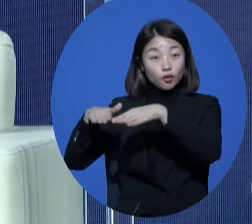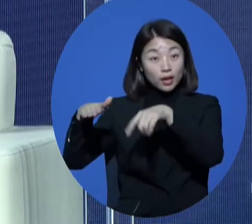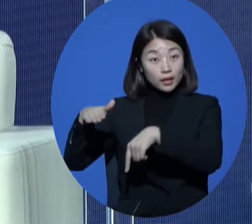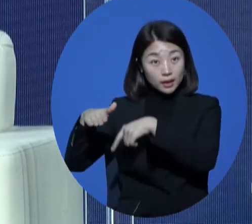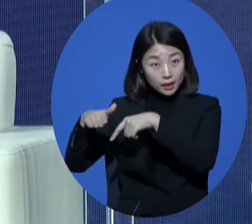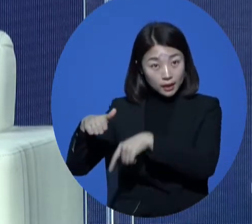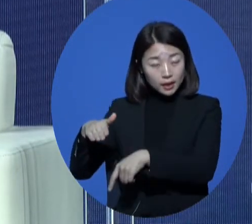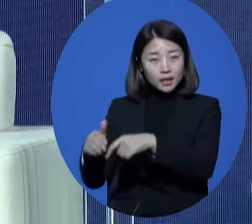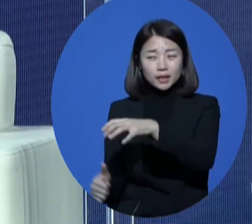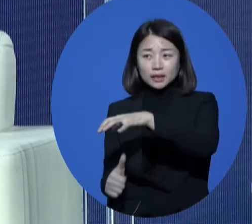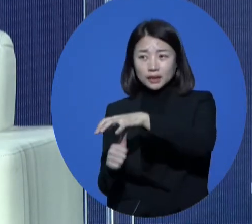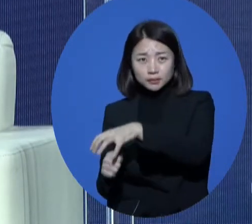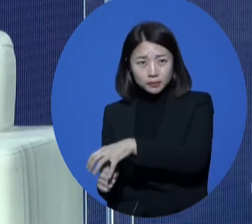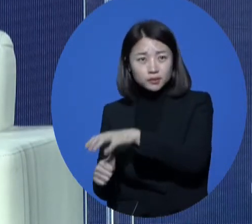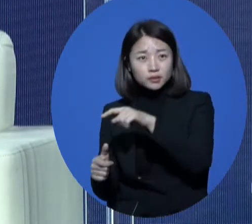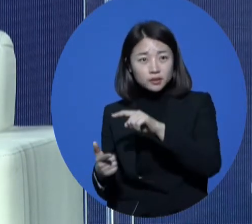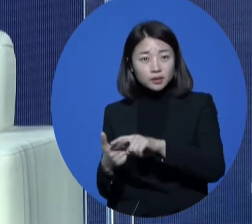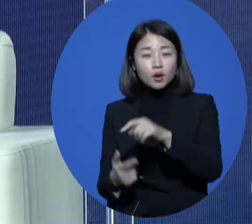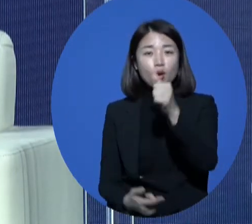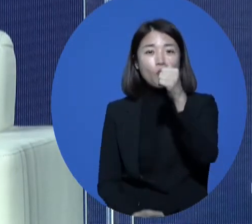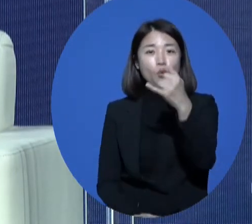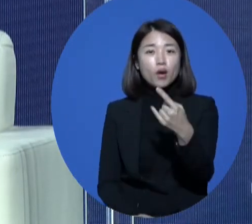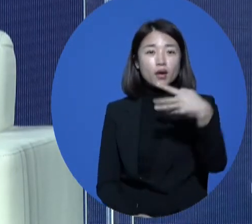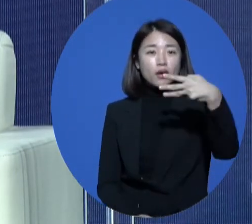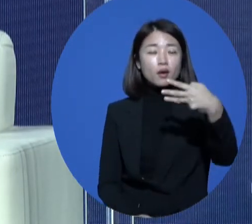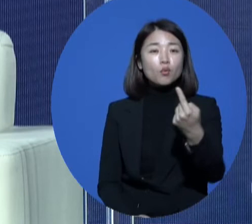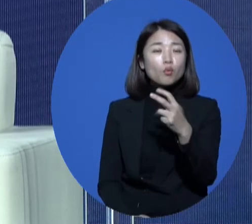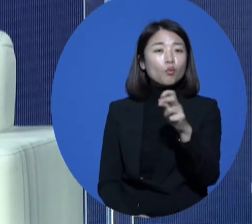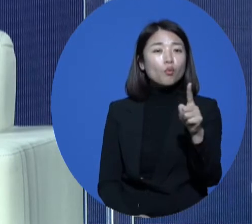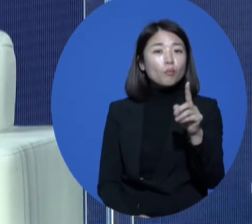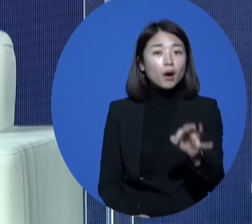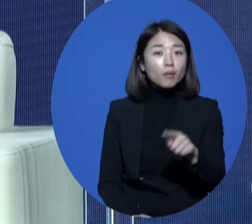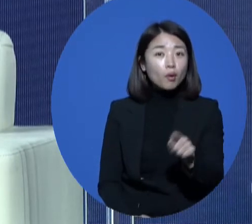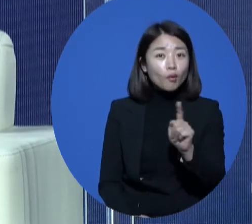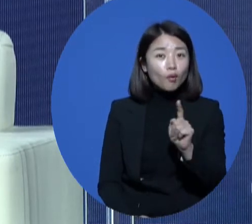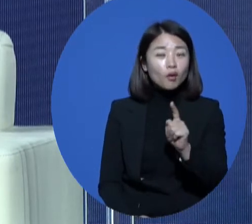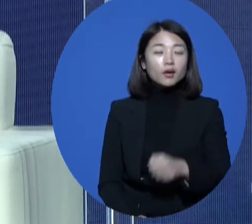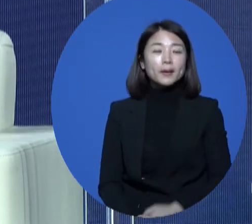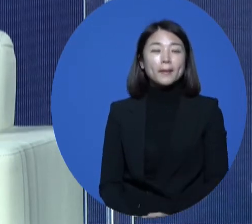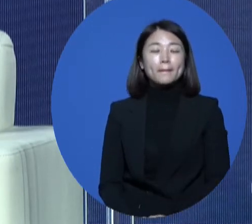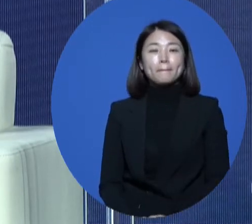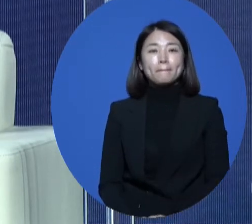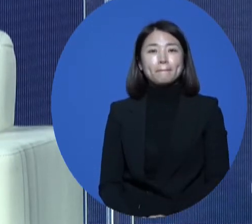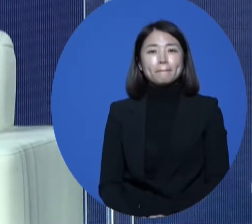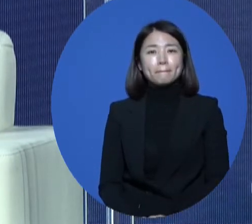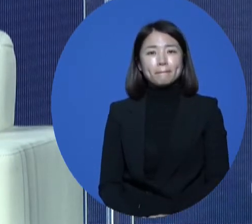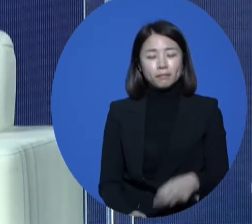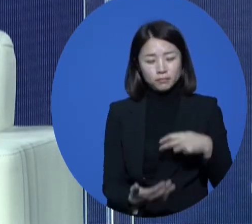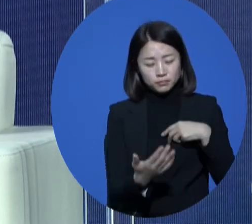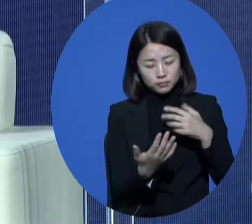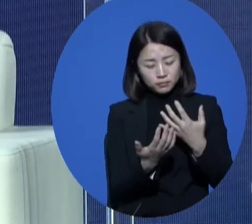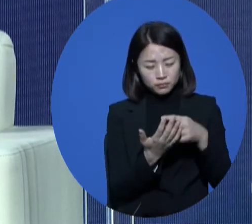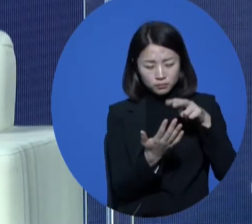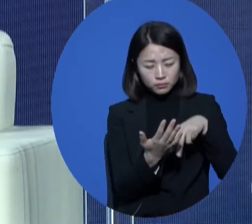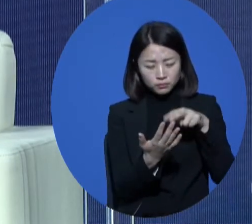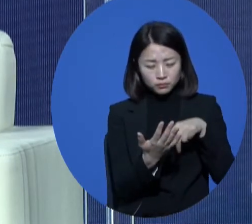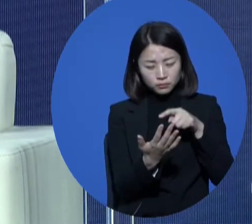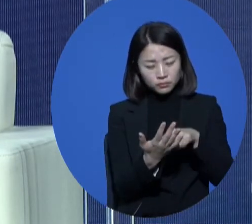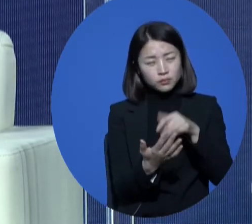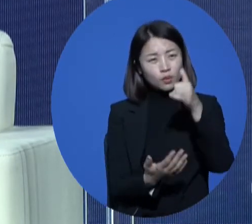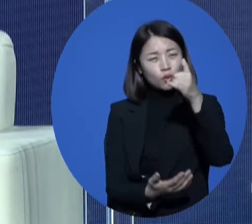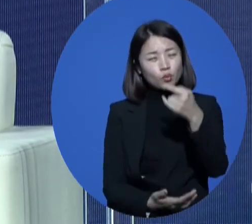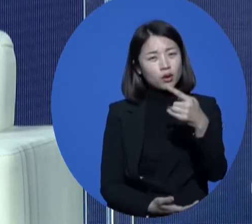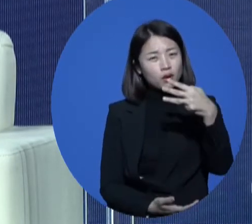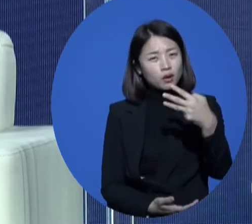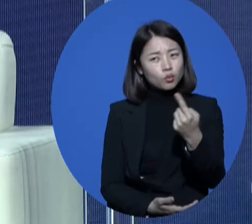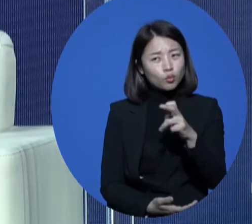있는 감금의 회로망, 제가 회로망이란 단어가 처음에 제가 강의 제목을 읽으면서도 회로망이 무슨 뜻이지?